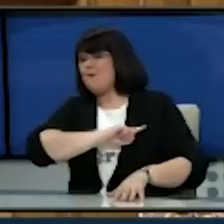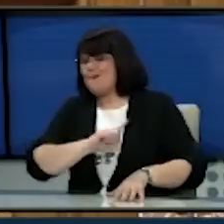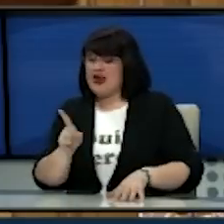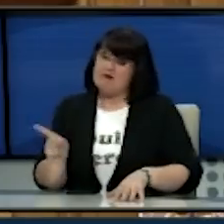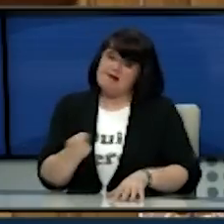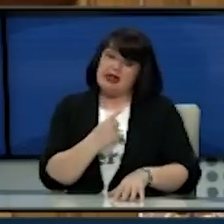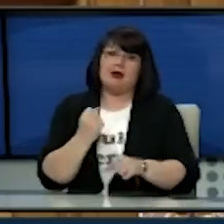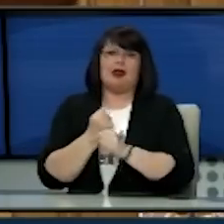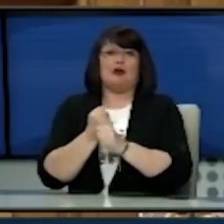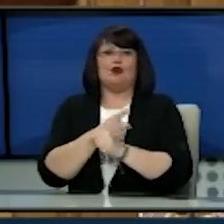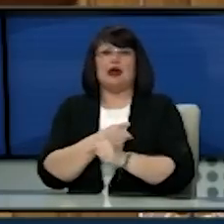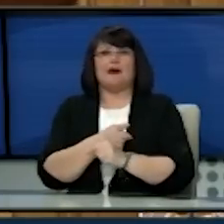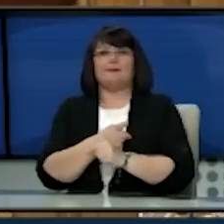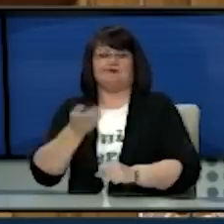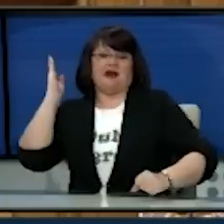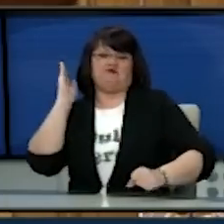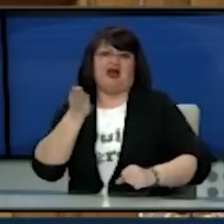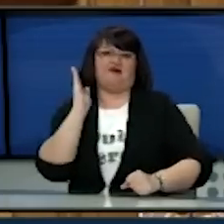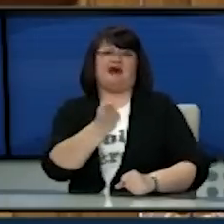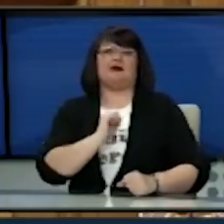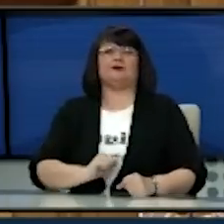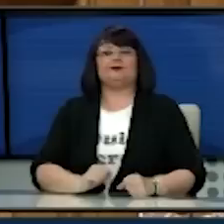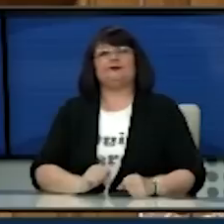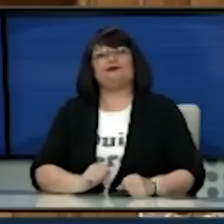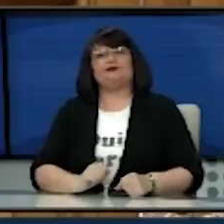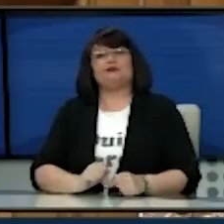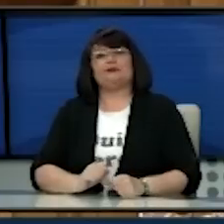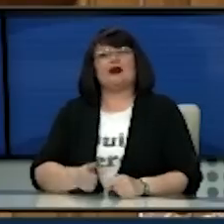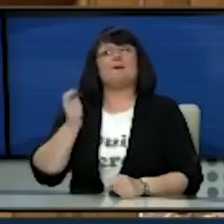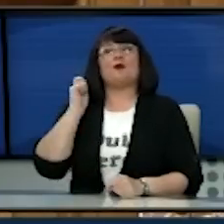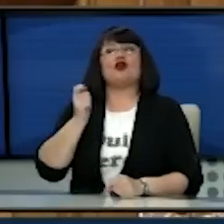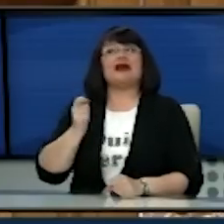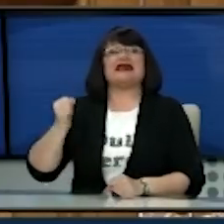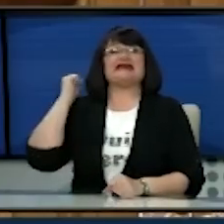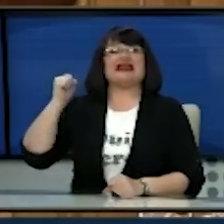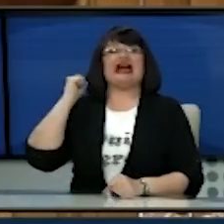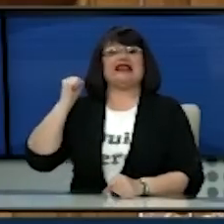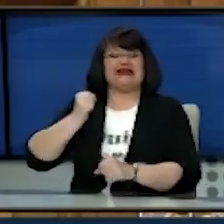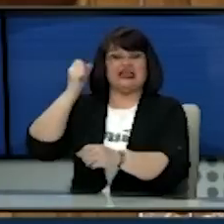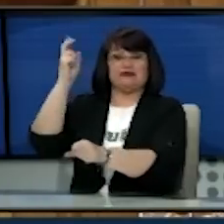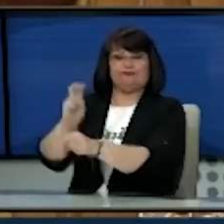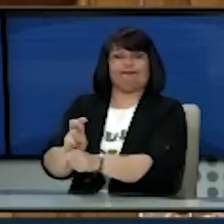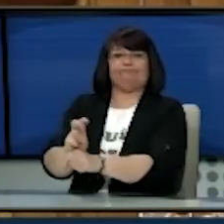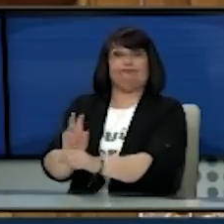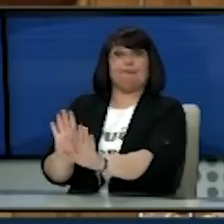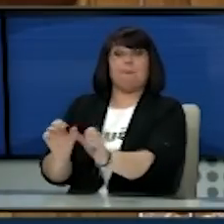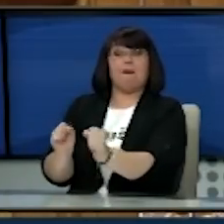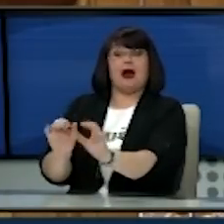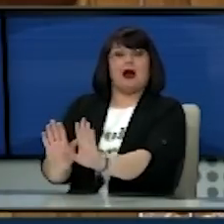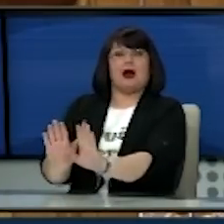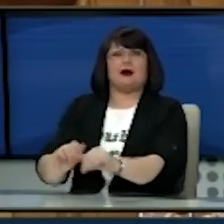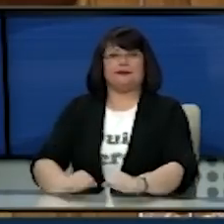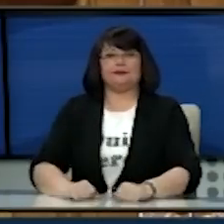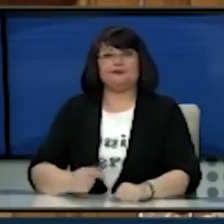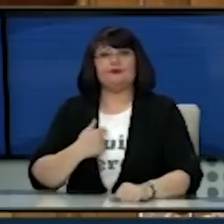να νομιμοποιηθεί η καταστολή, να μπουν οι πολιτικές και συνδικαλιστικές ελευθερίες στο γύψο. Προσπαθείτε